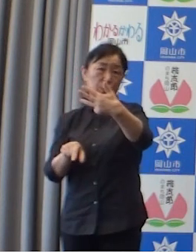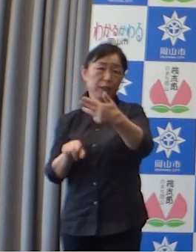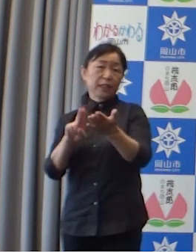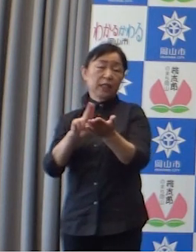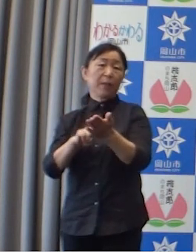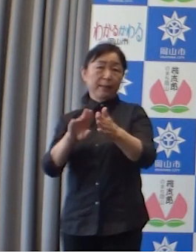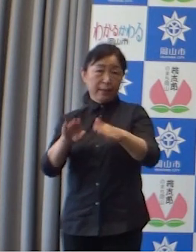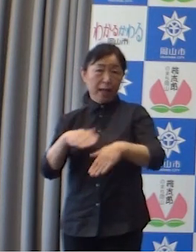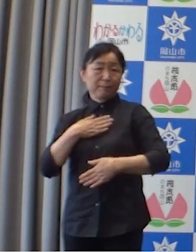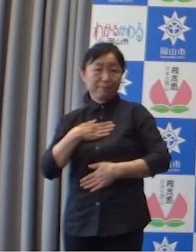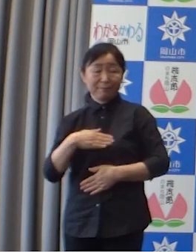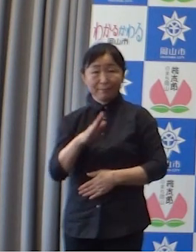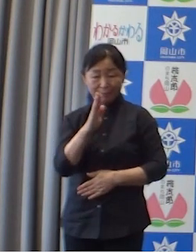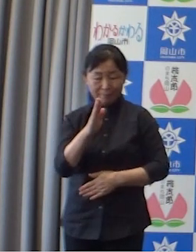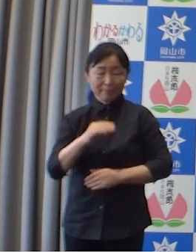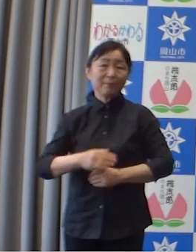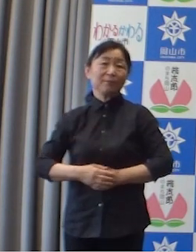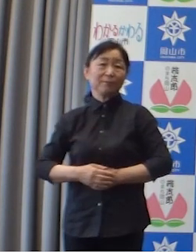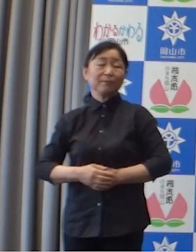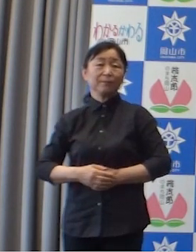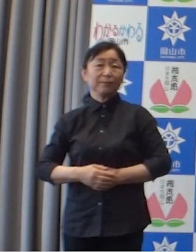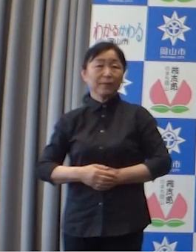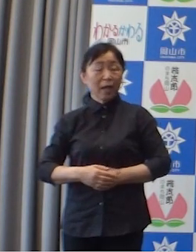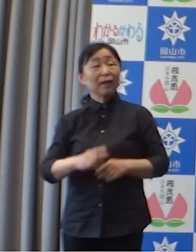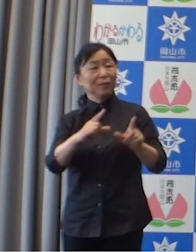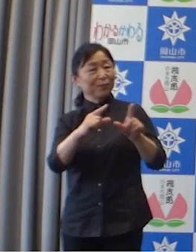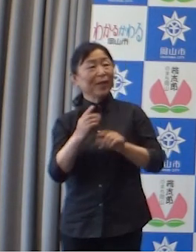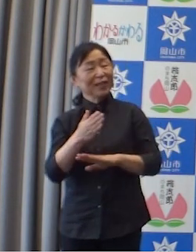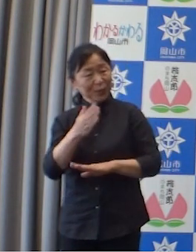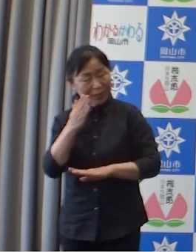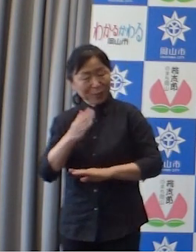知をいただければと思います。 ありがとうございます。 はい、